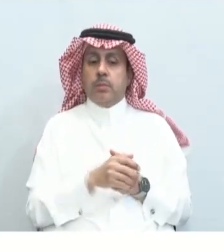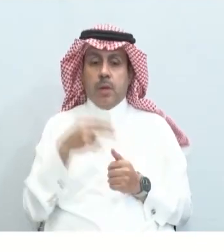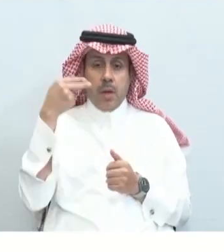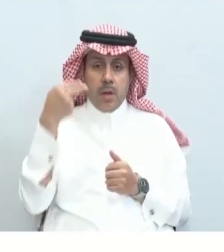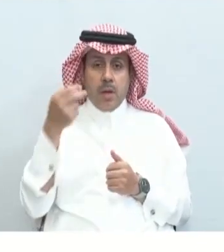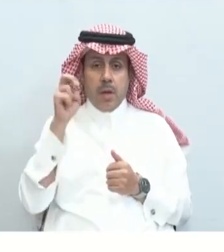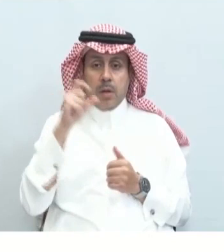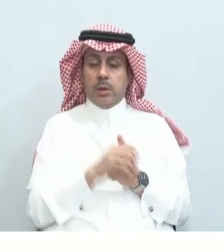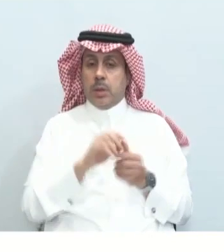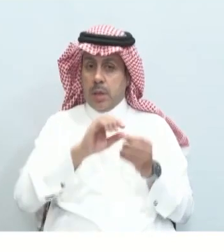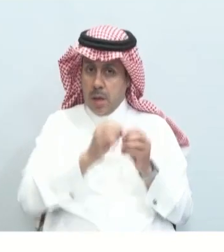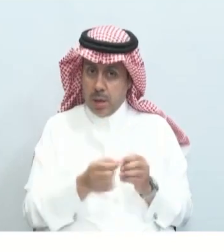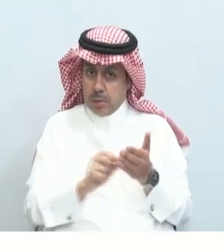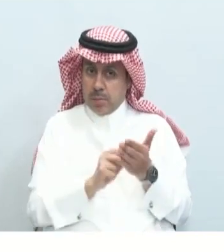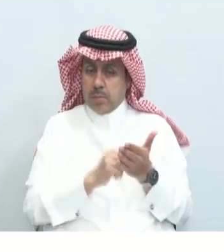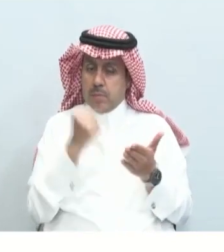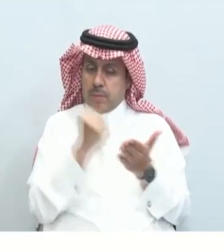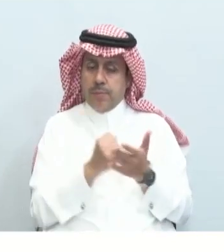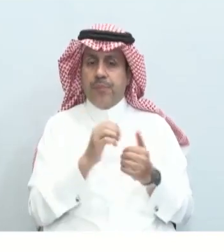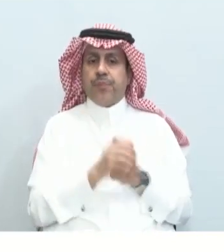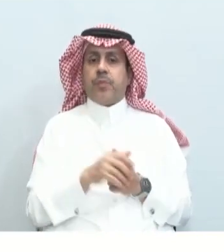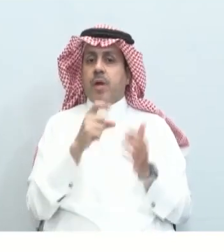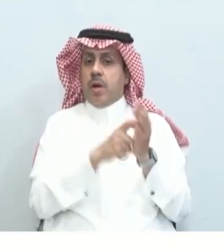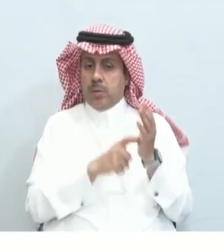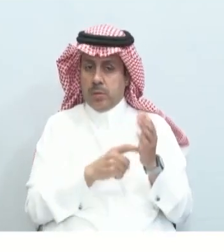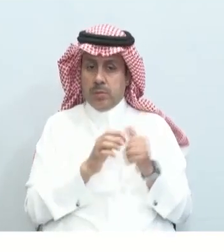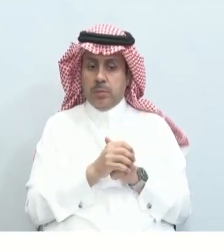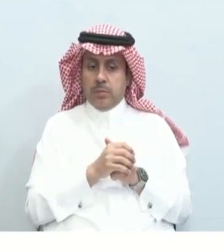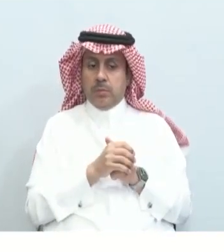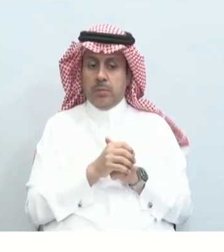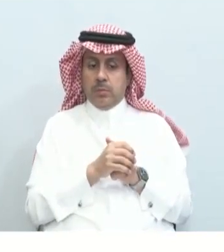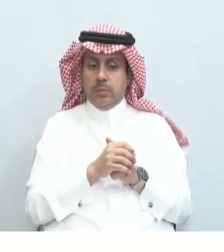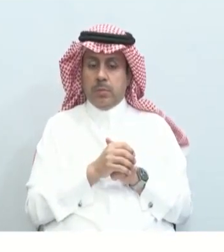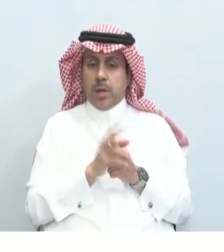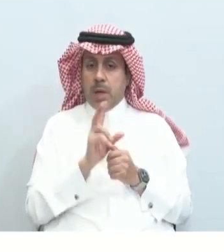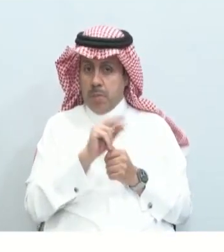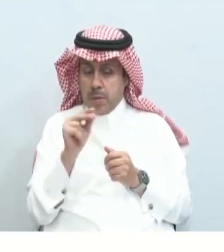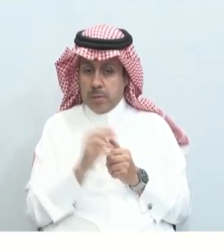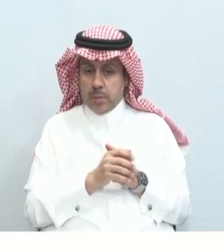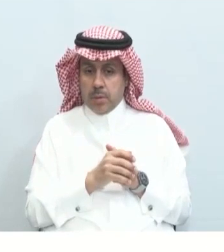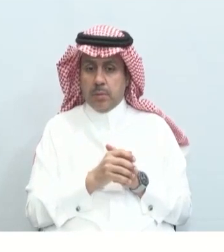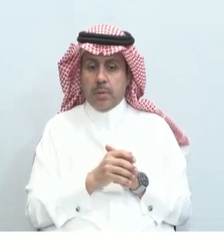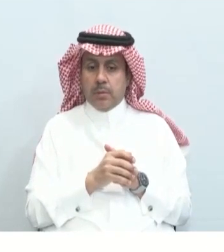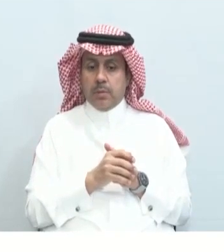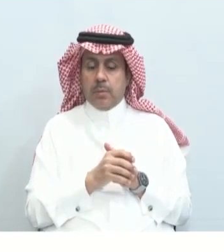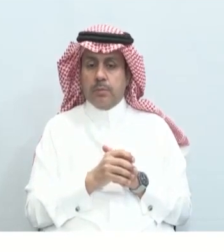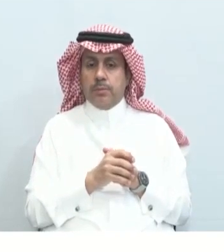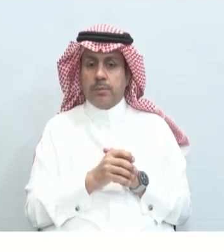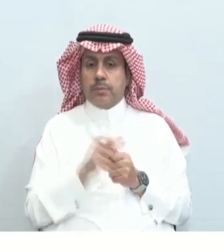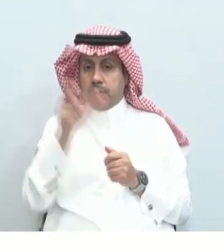العقد بمنزله القانون بين المتعاقدين مثاله الان مثلا